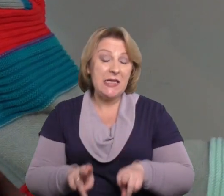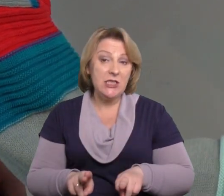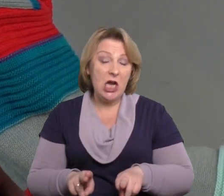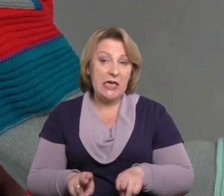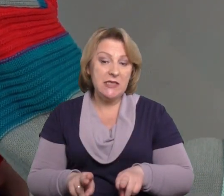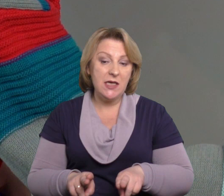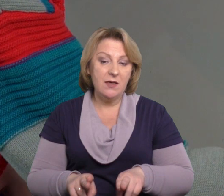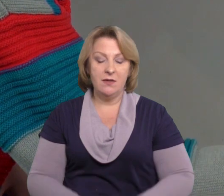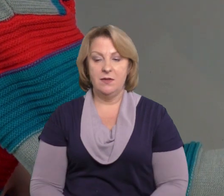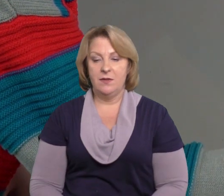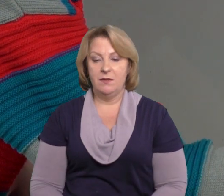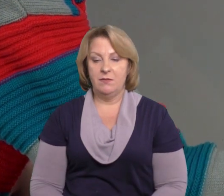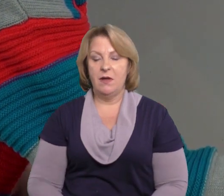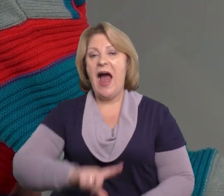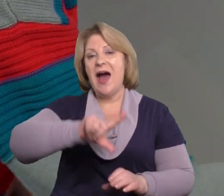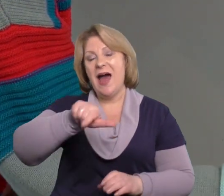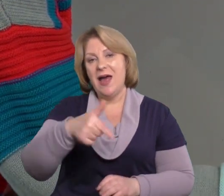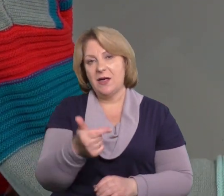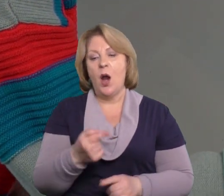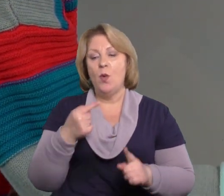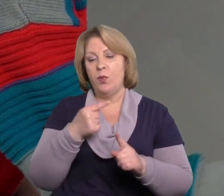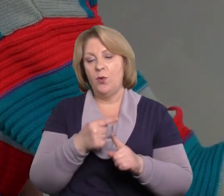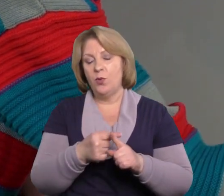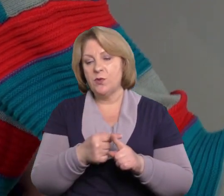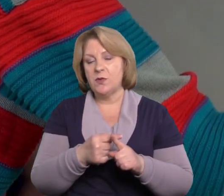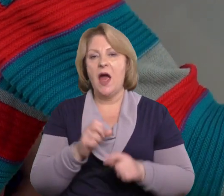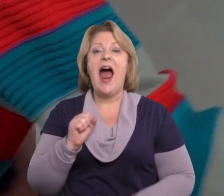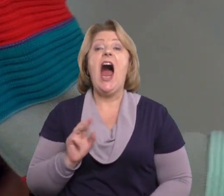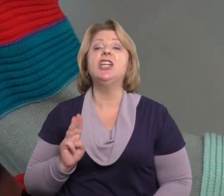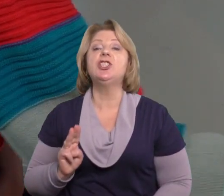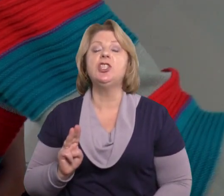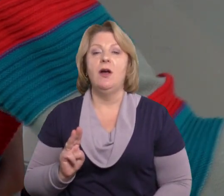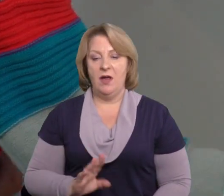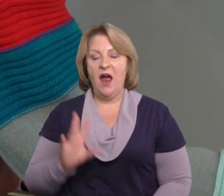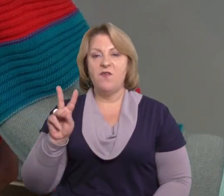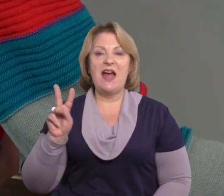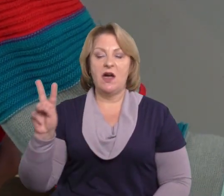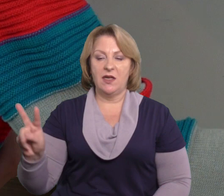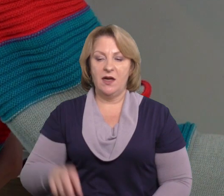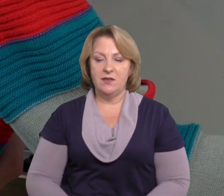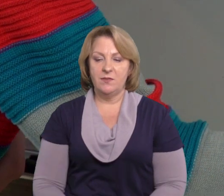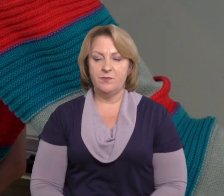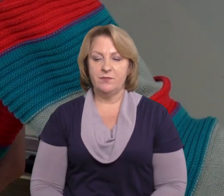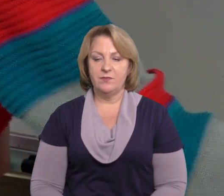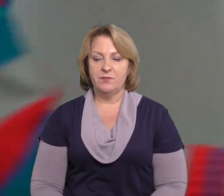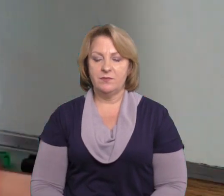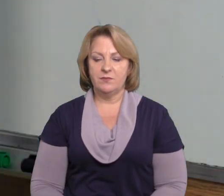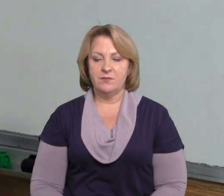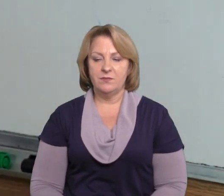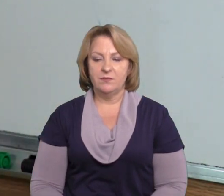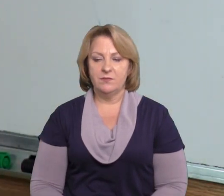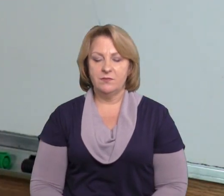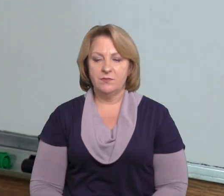лише r плюс h в квадраті поділити на r в